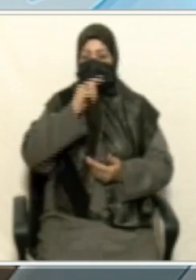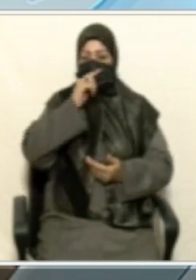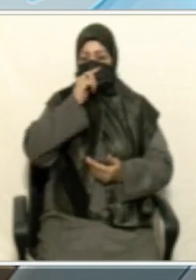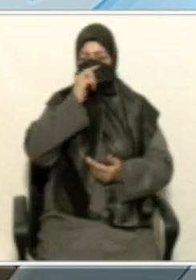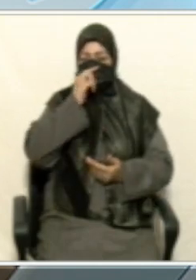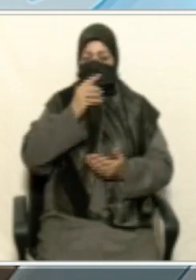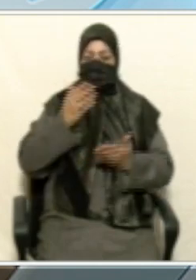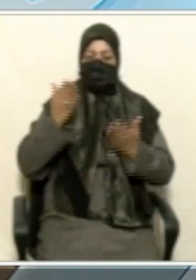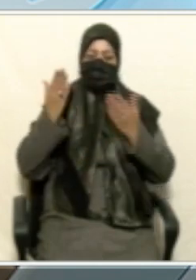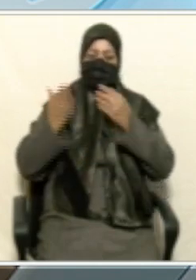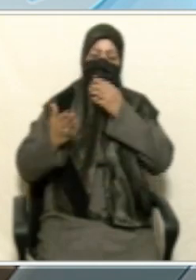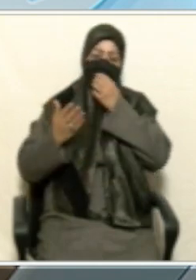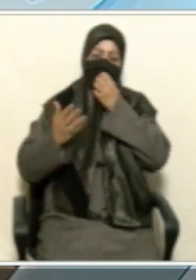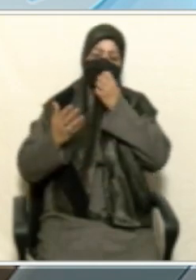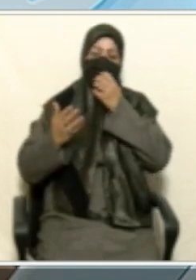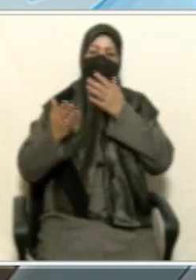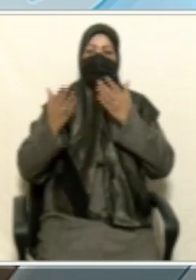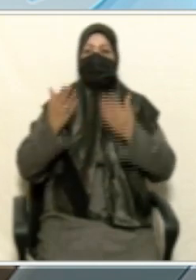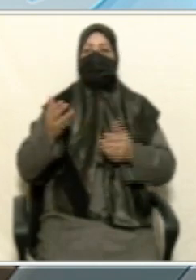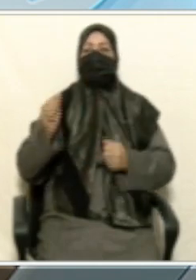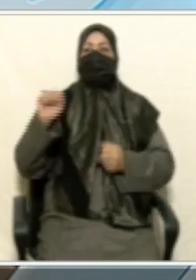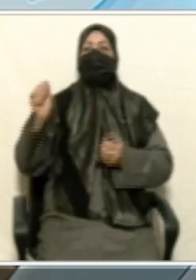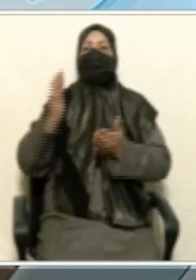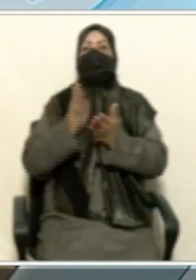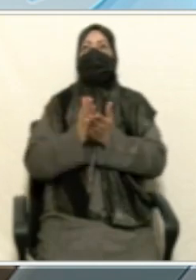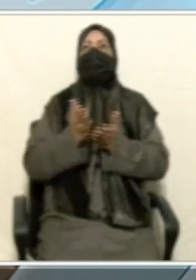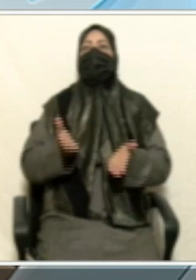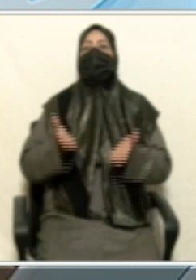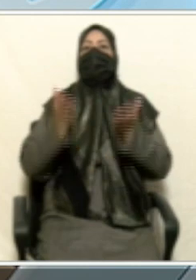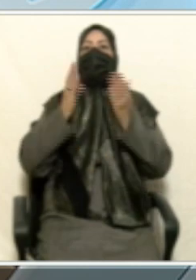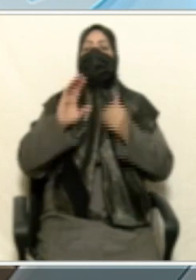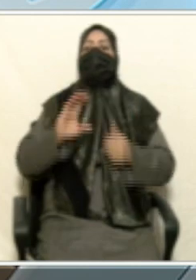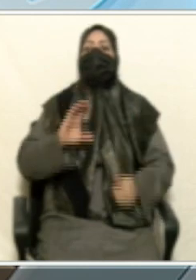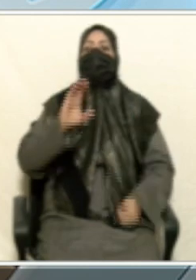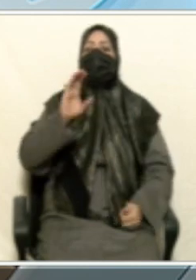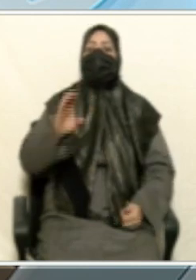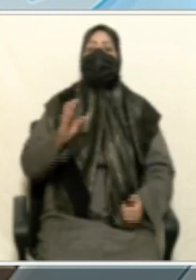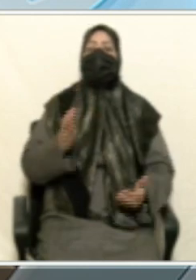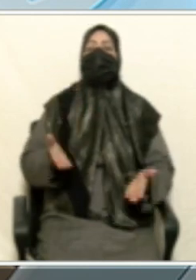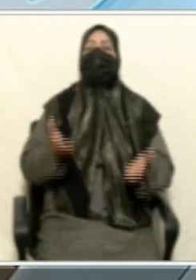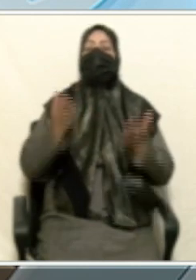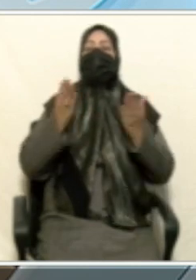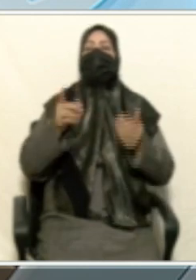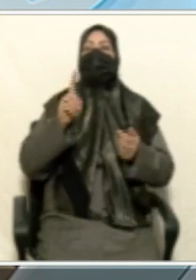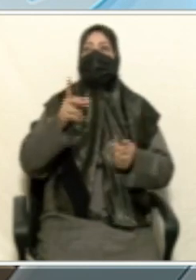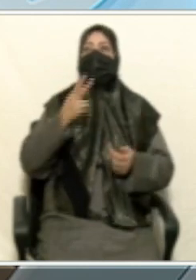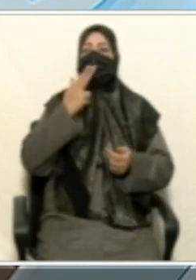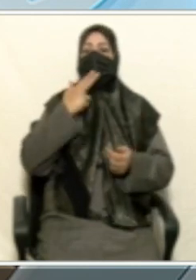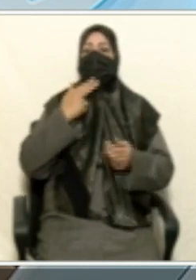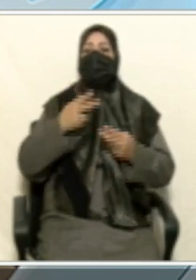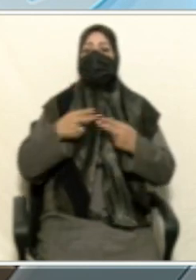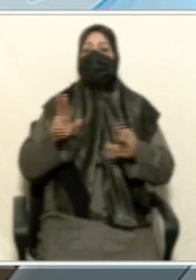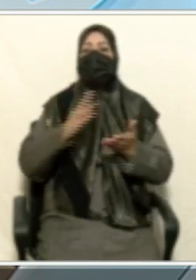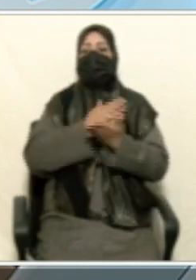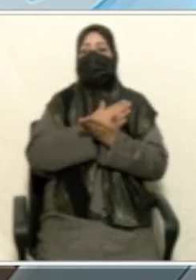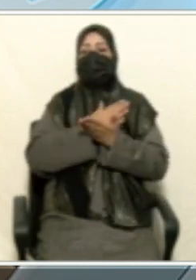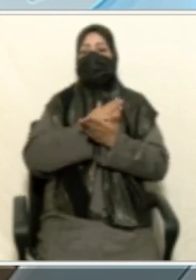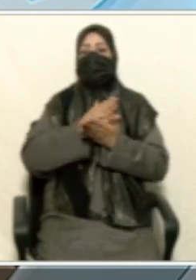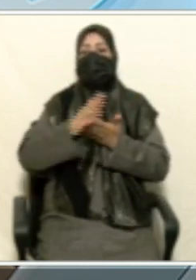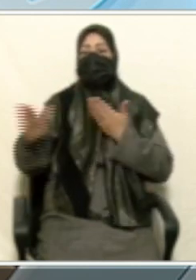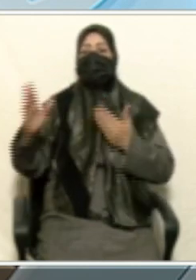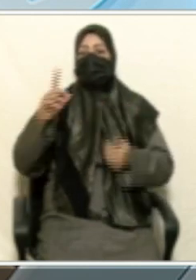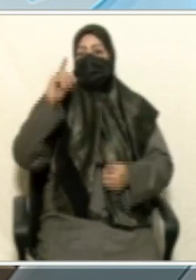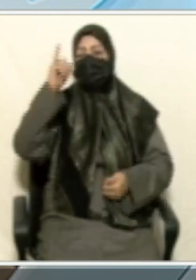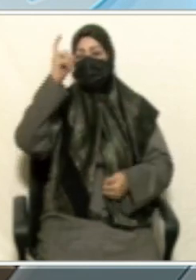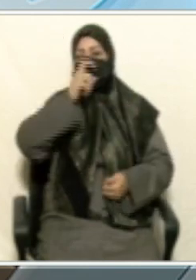علينا أن نجيبها وأن ندعو الله عز وجل أن يكشف عنها هذه الكربة وأن يثبت براءتها هي